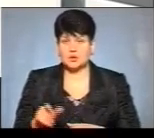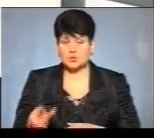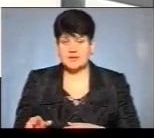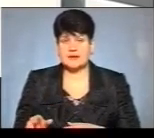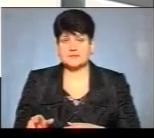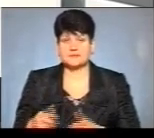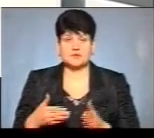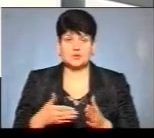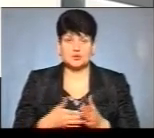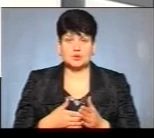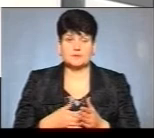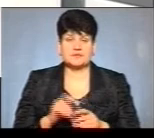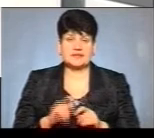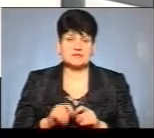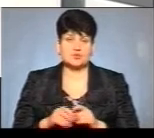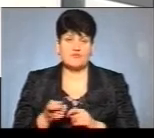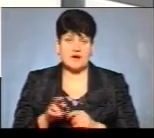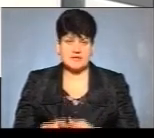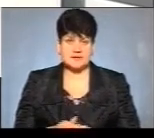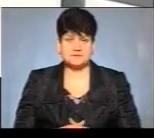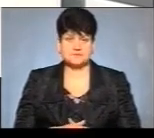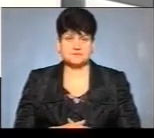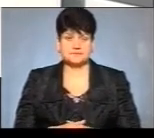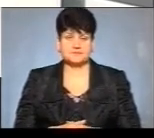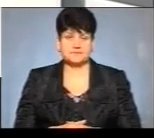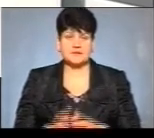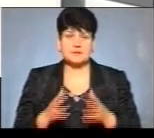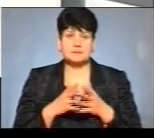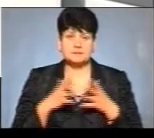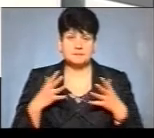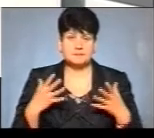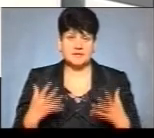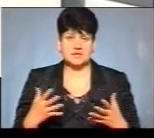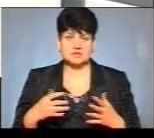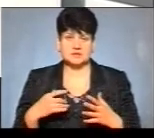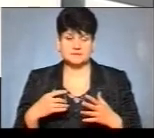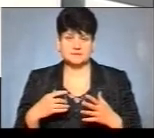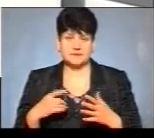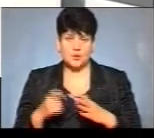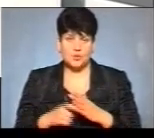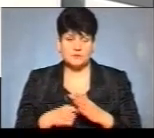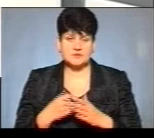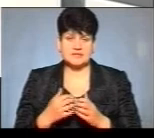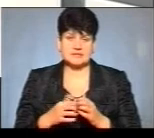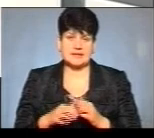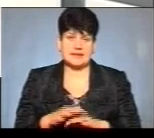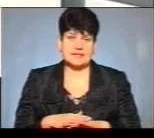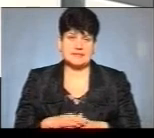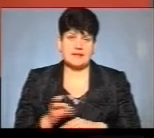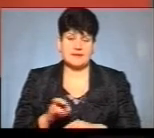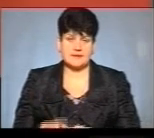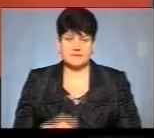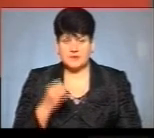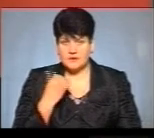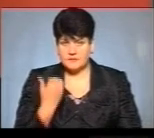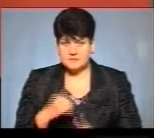до тестування і більше обізнаності серед населення. Я дякую